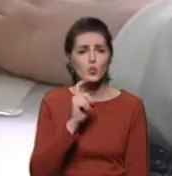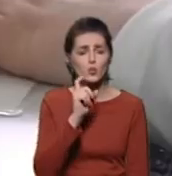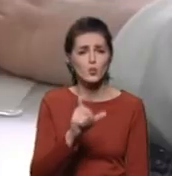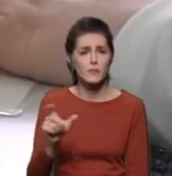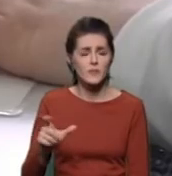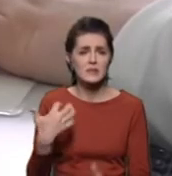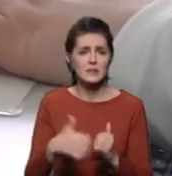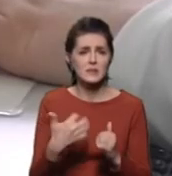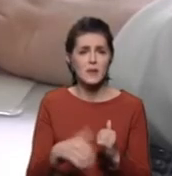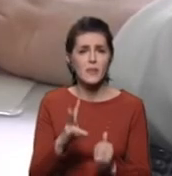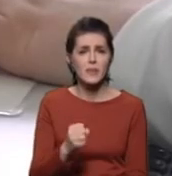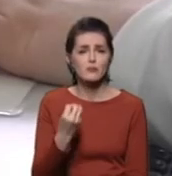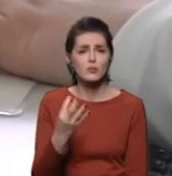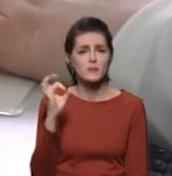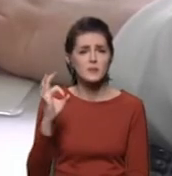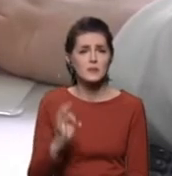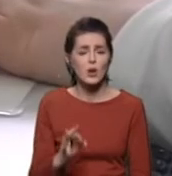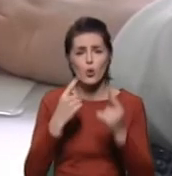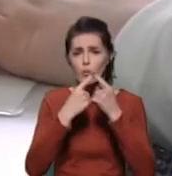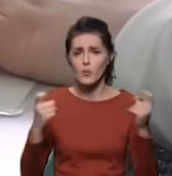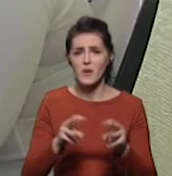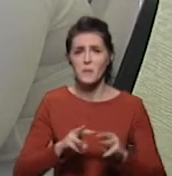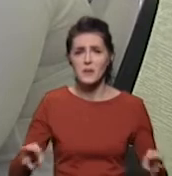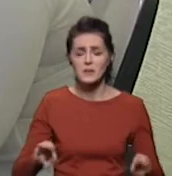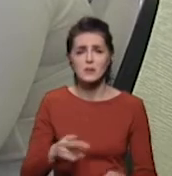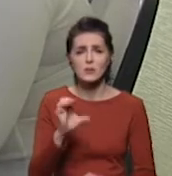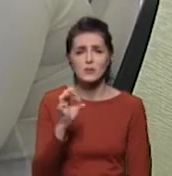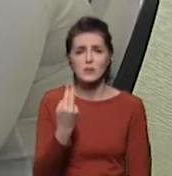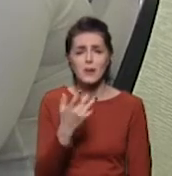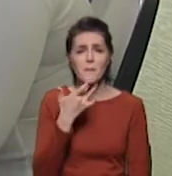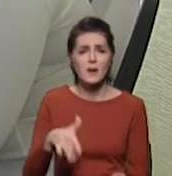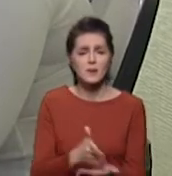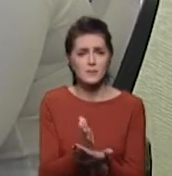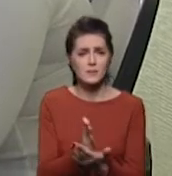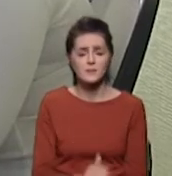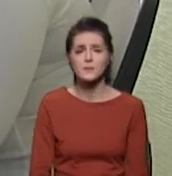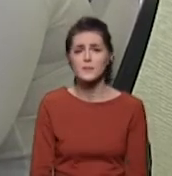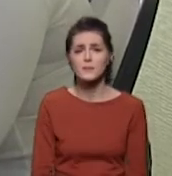В середньому на 14%, повідомили у Міністерстві соціальної політики. –